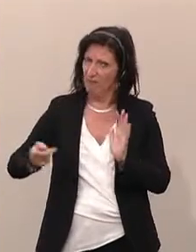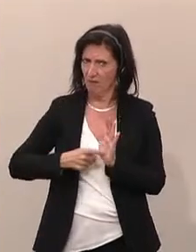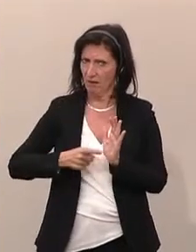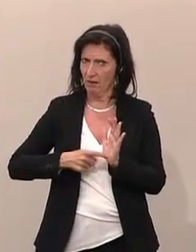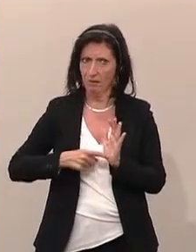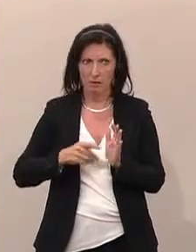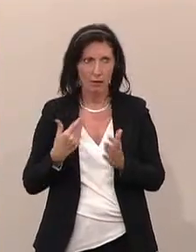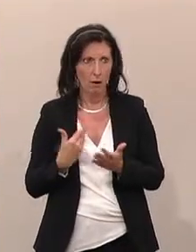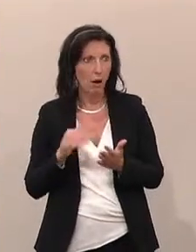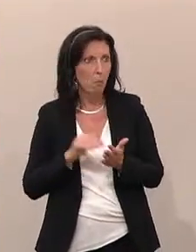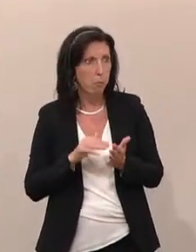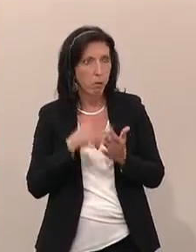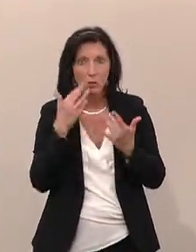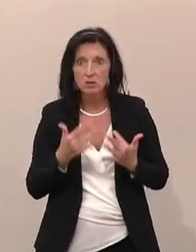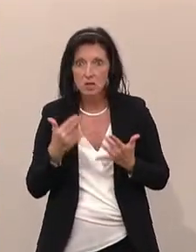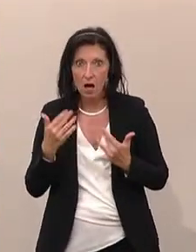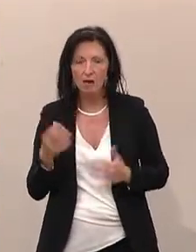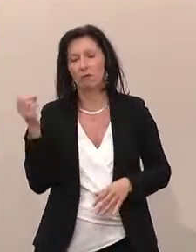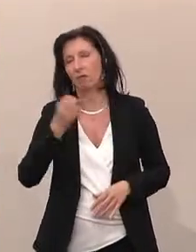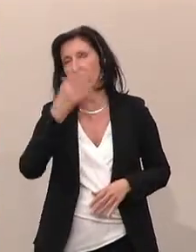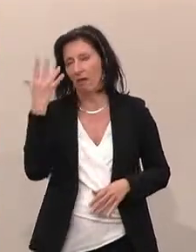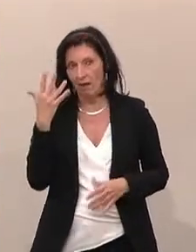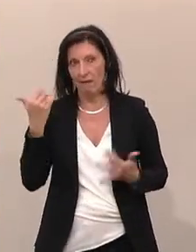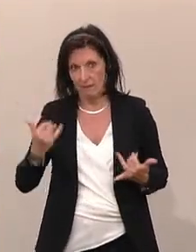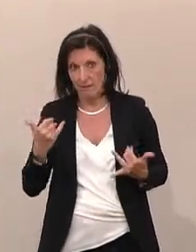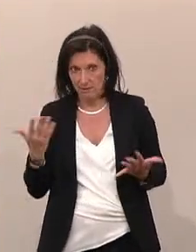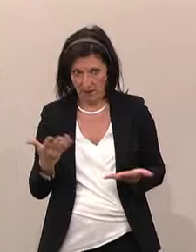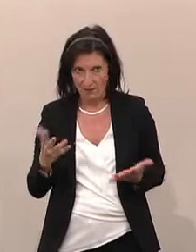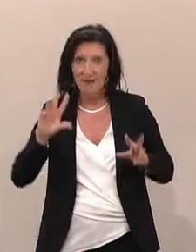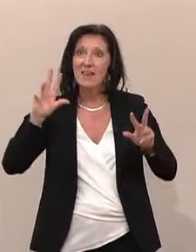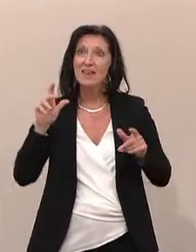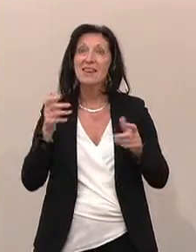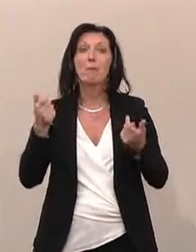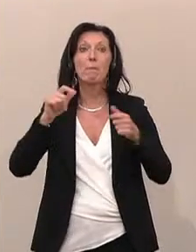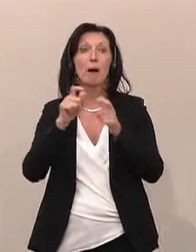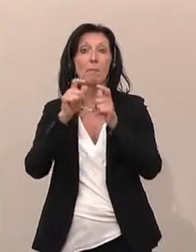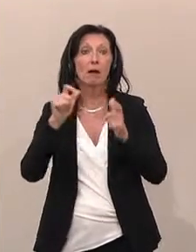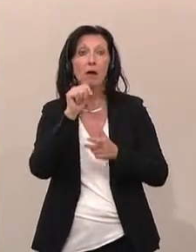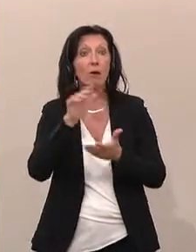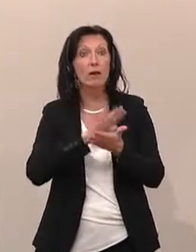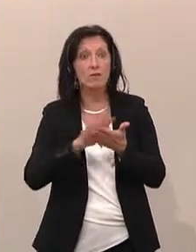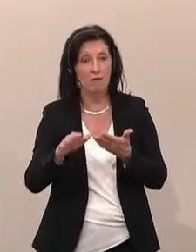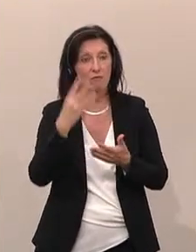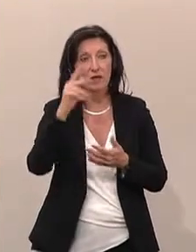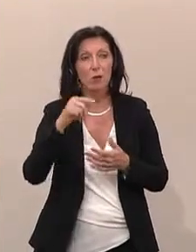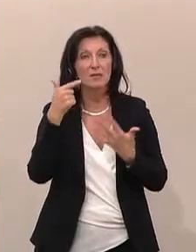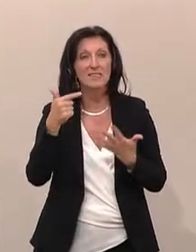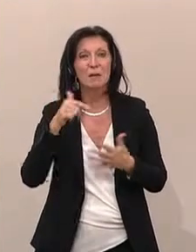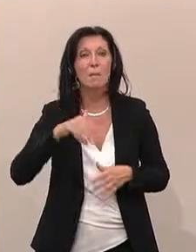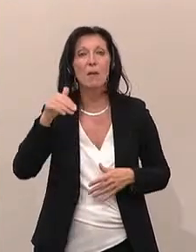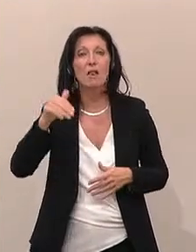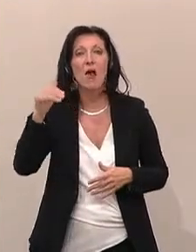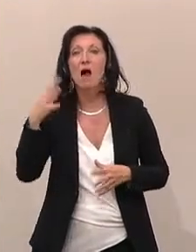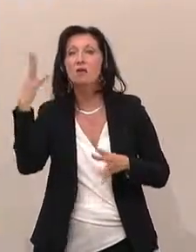wir Zahlen. Und was wir natürlich erleben ist, und genau beim Thema Bankenpaket war es ja gar nicht so einfach, diese 4,7 Milliarden zu